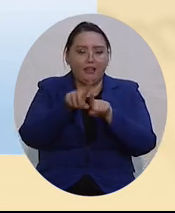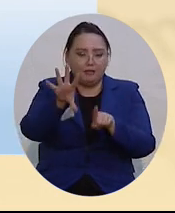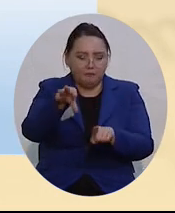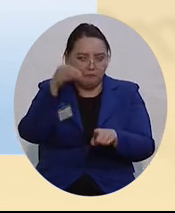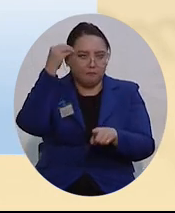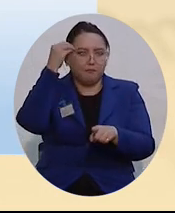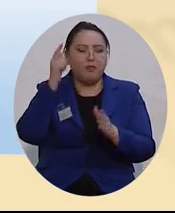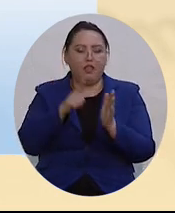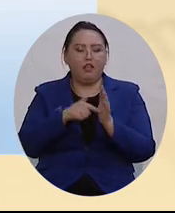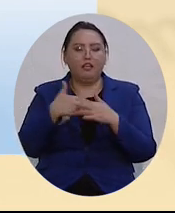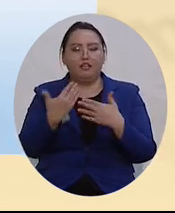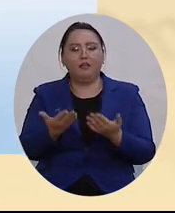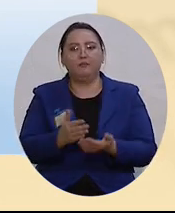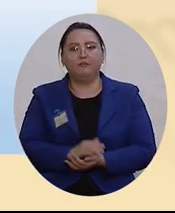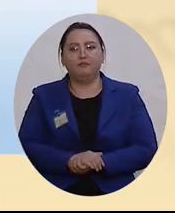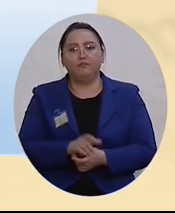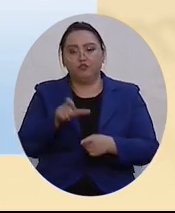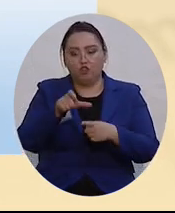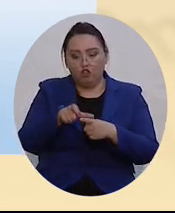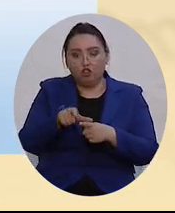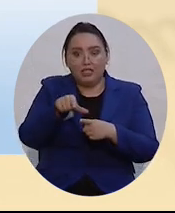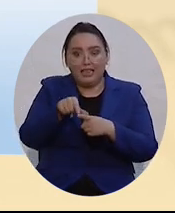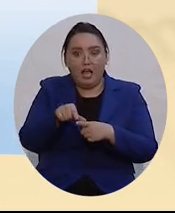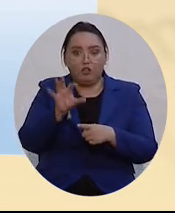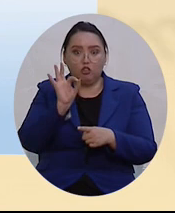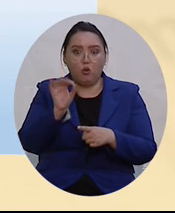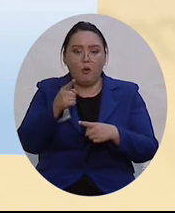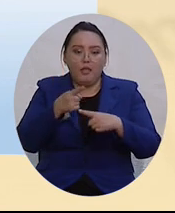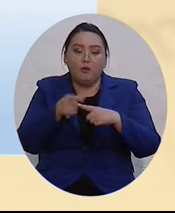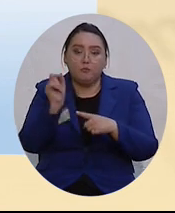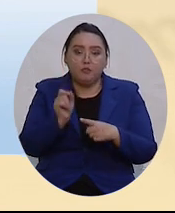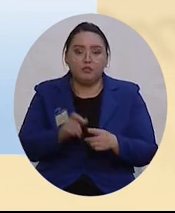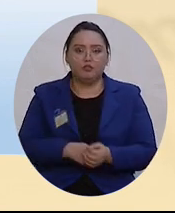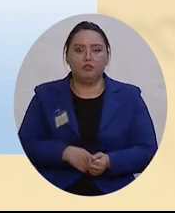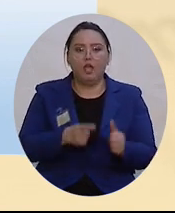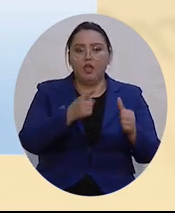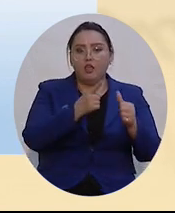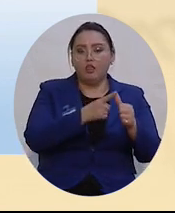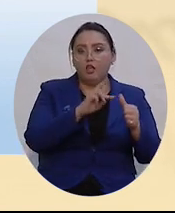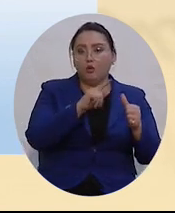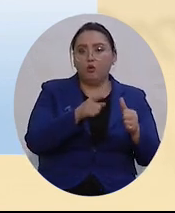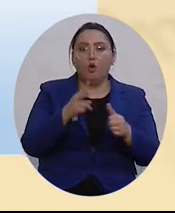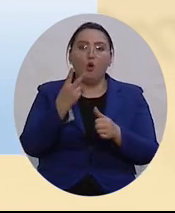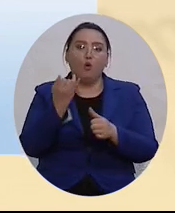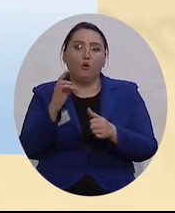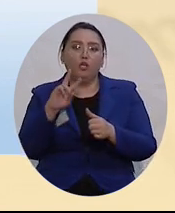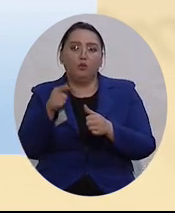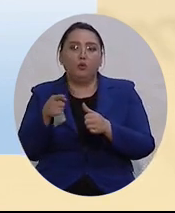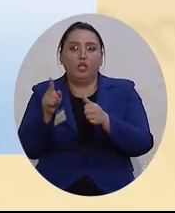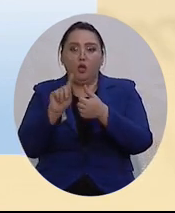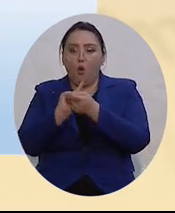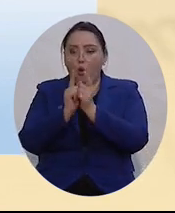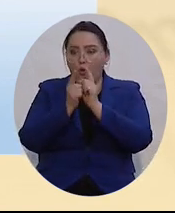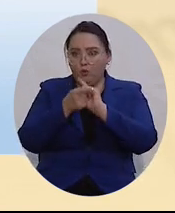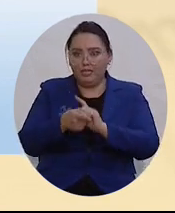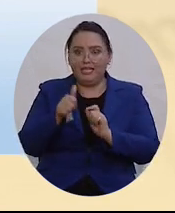юм шүү хүүхдүүдээ. За мэдээж нөхцөл даалгаврыг зөв залган бичих. За нэрийн хуулийн тухай бид 6 дугаар ангид үздэг. Тоо, Т, тий